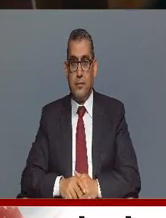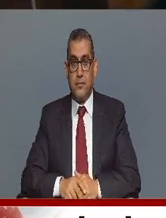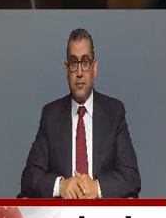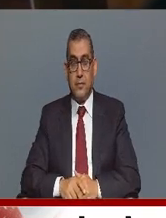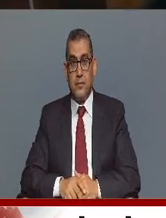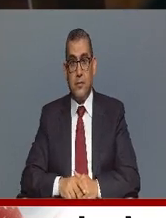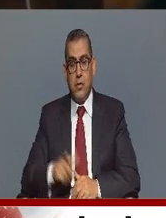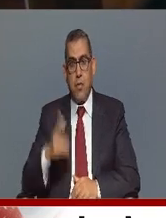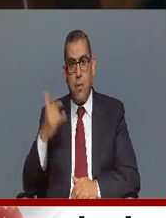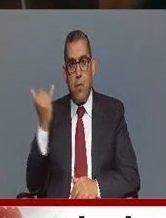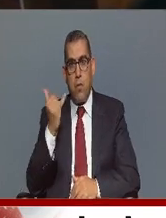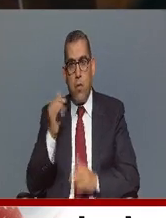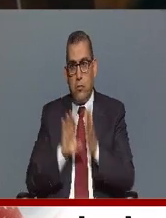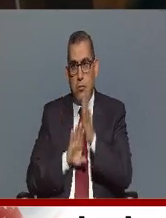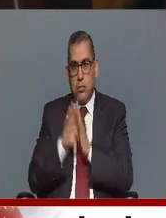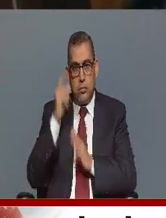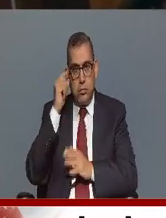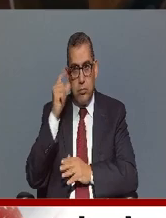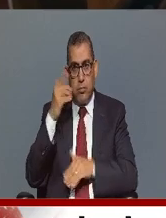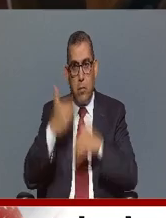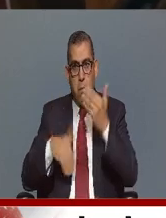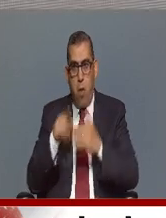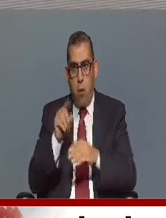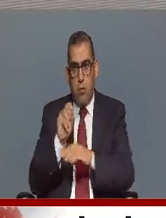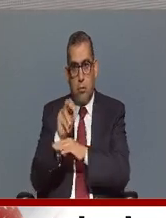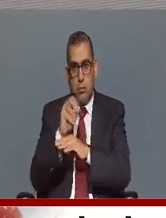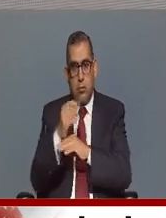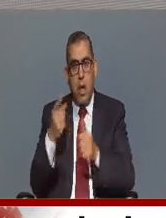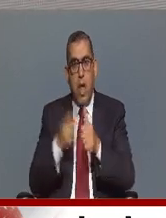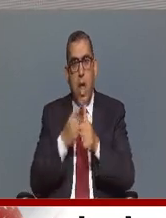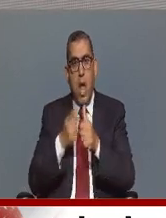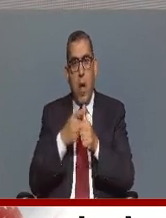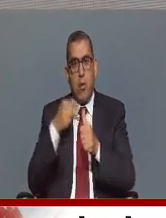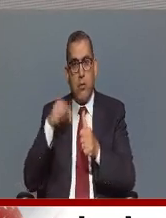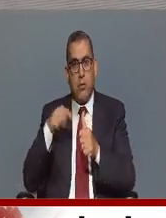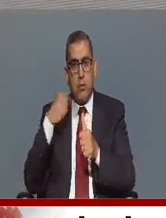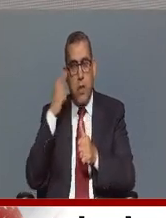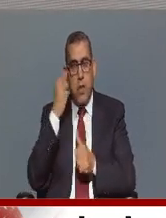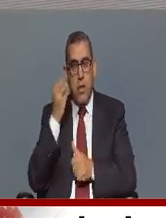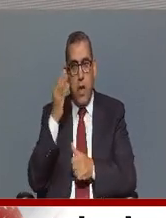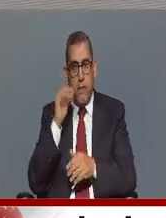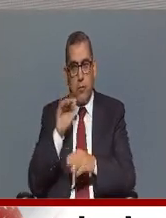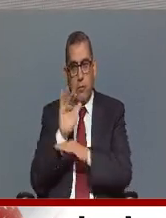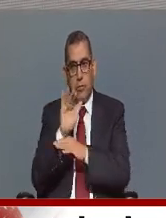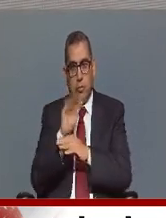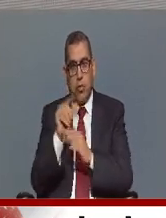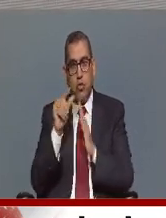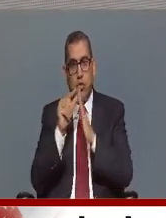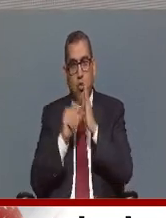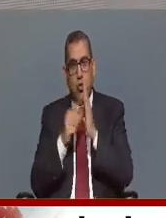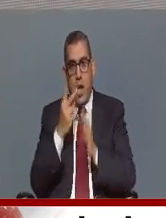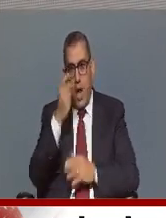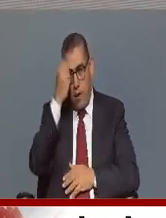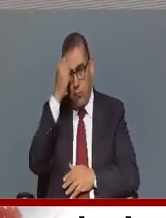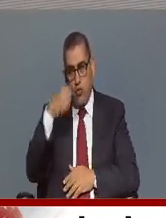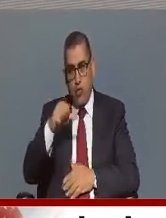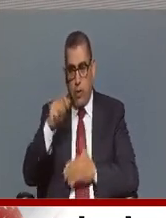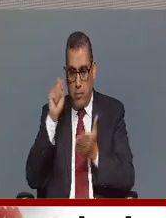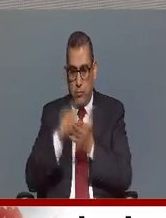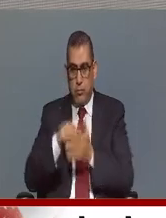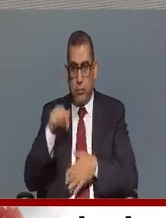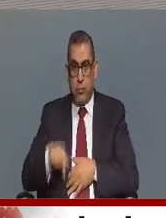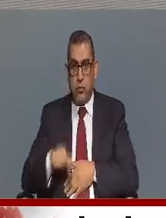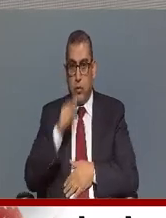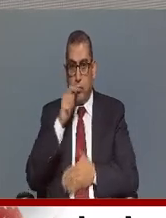الاهتمام بتنمية مهارات ذوي الهمم كان من أولويات الثقافة طبقا لدستور 2014.